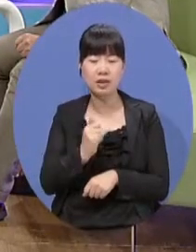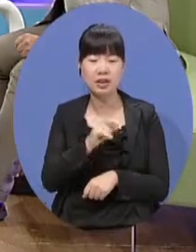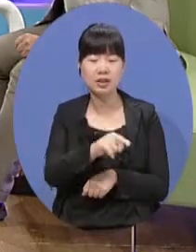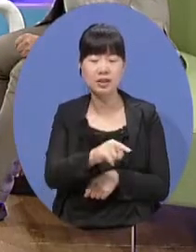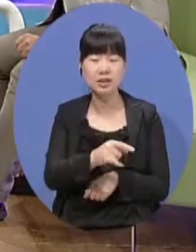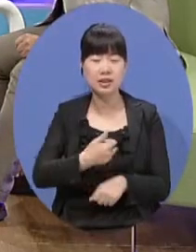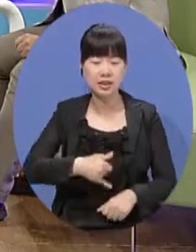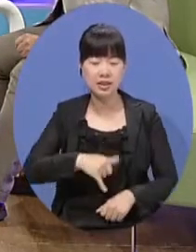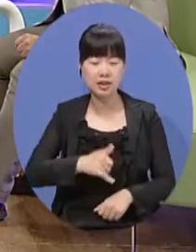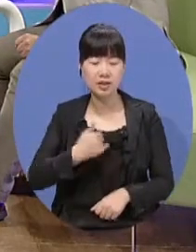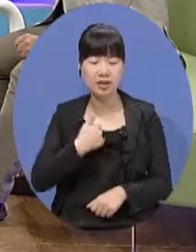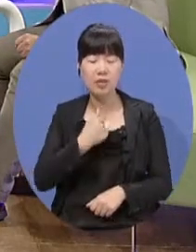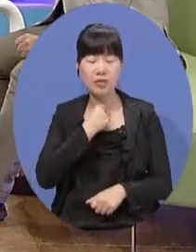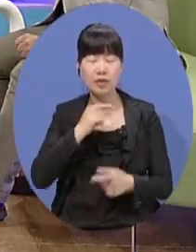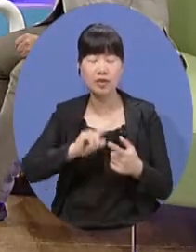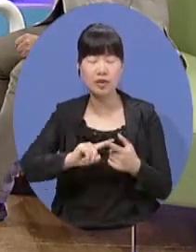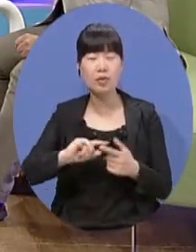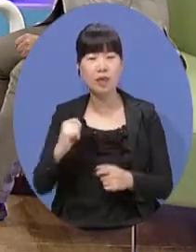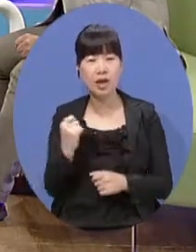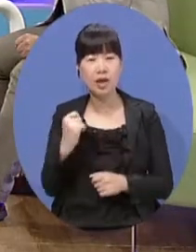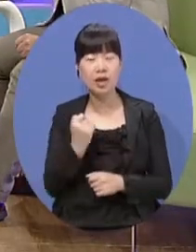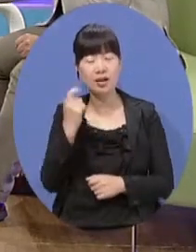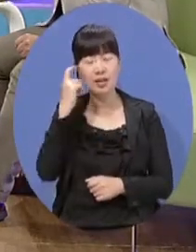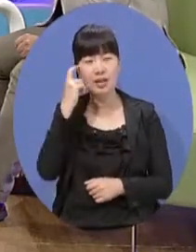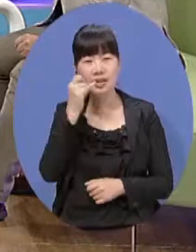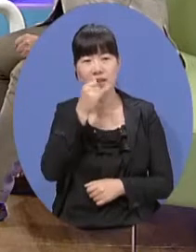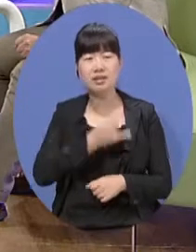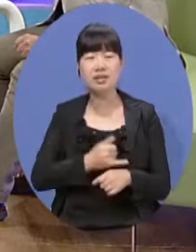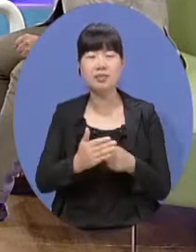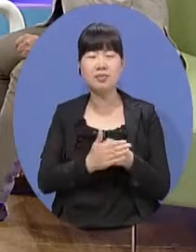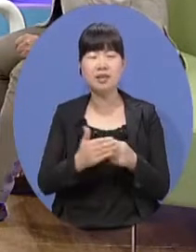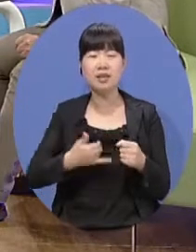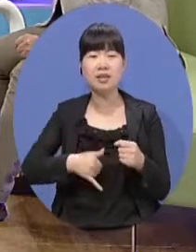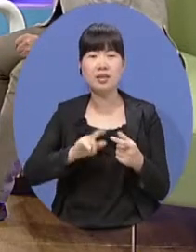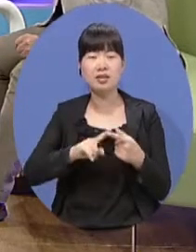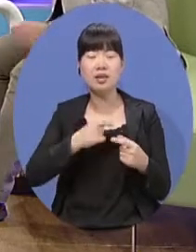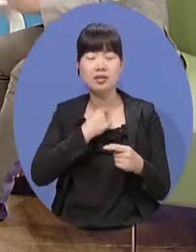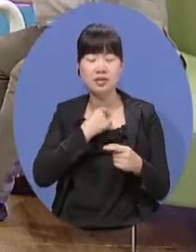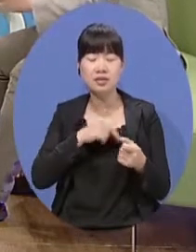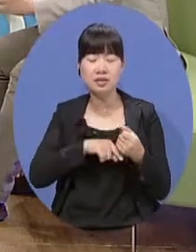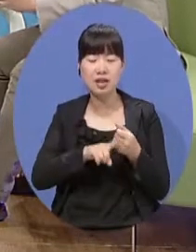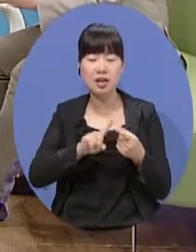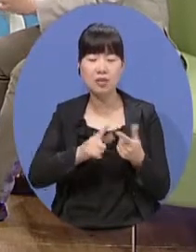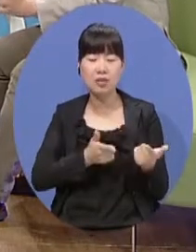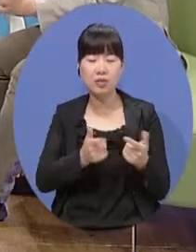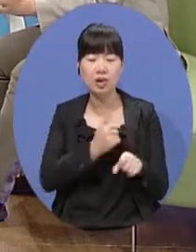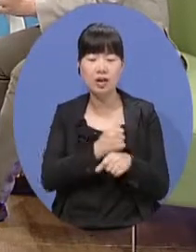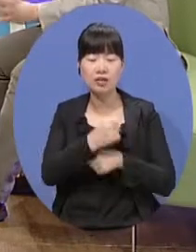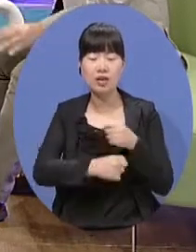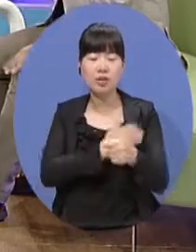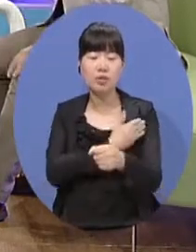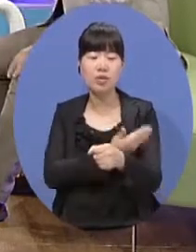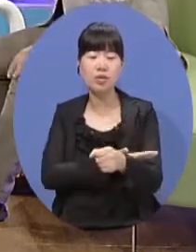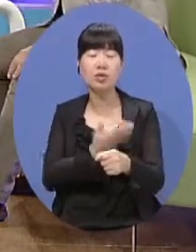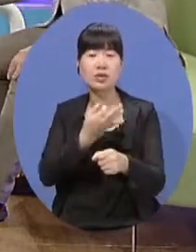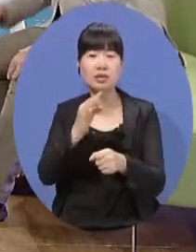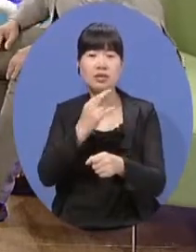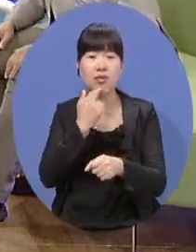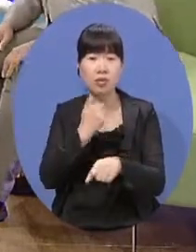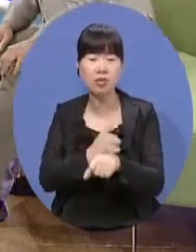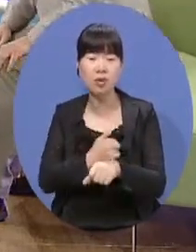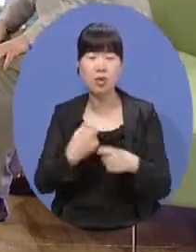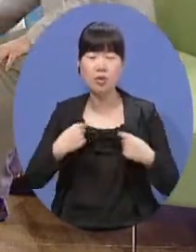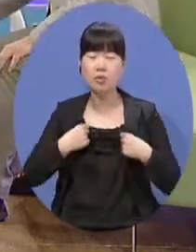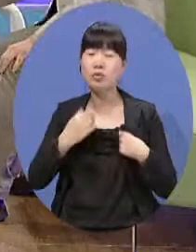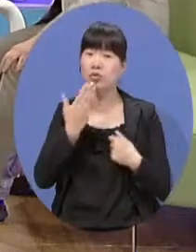아이들을 내 뜻대로 돼야 된다 이렇게 생각하고 아이들을 내 뜻대로 흔들려고 애 자율권을 잘 인정하지 않고 애가 아, 혹시 좋아하면 옷도